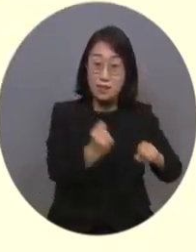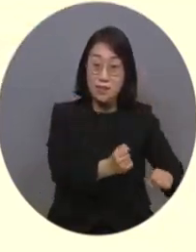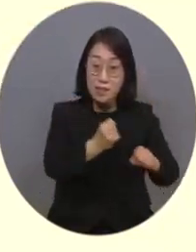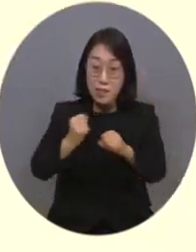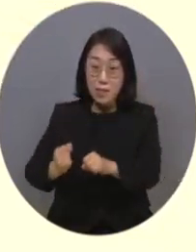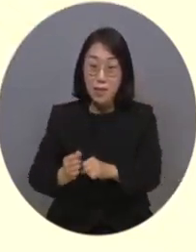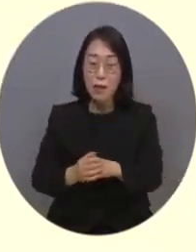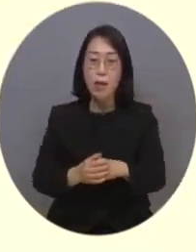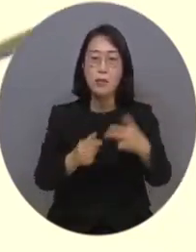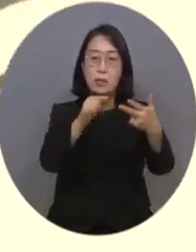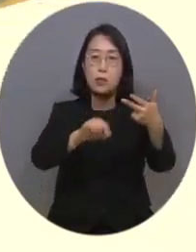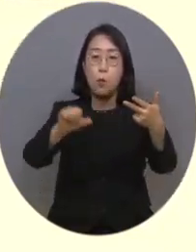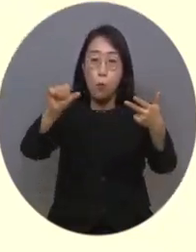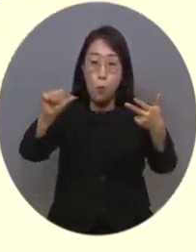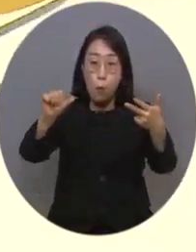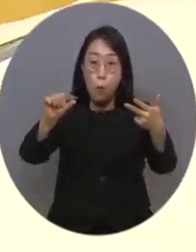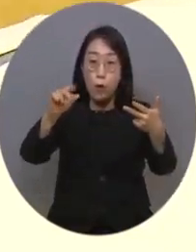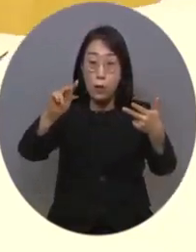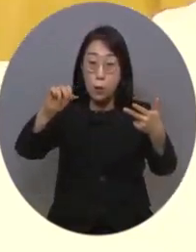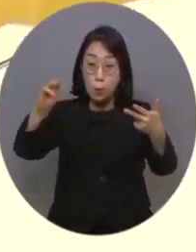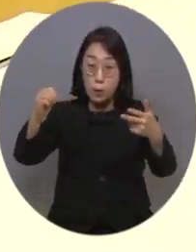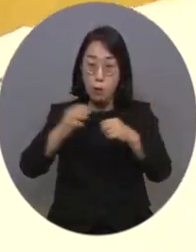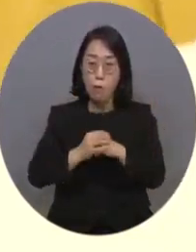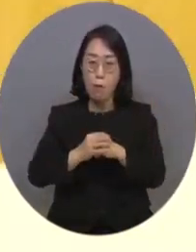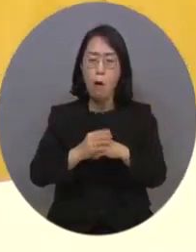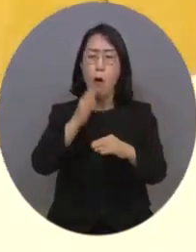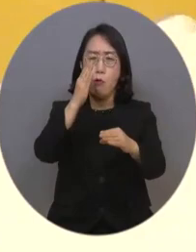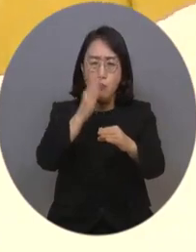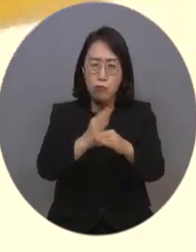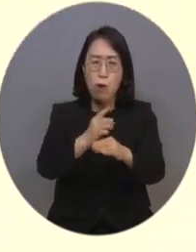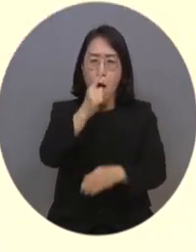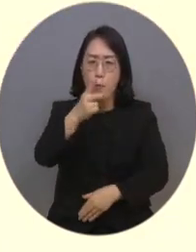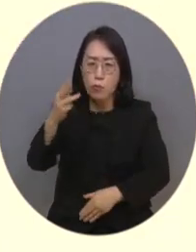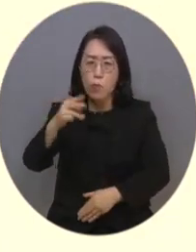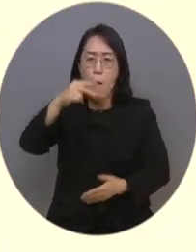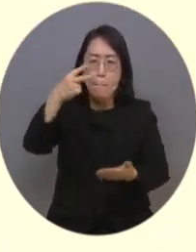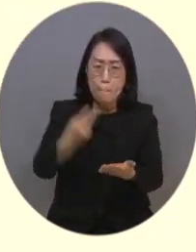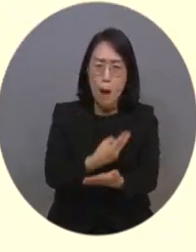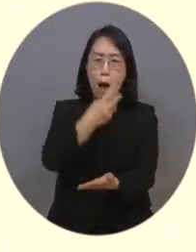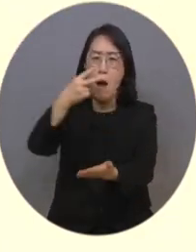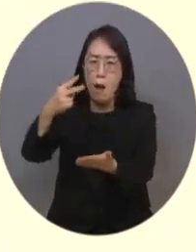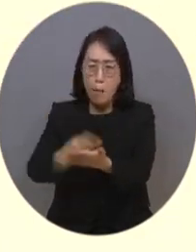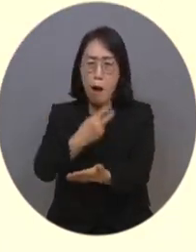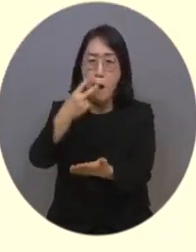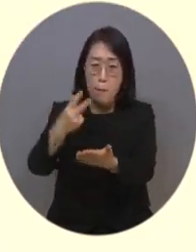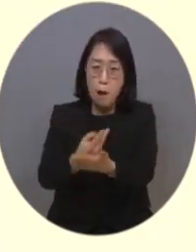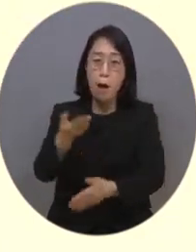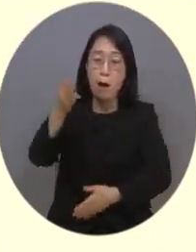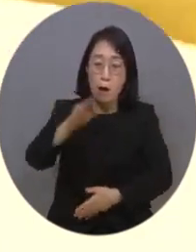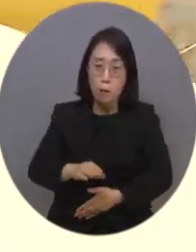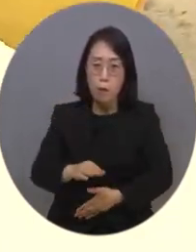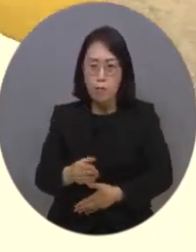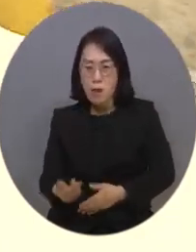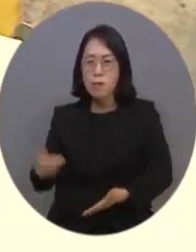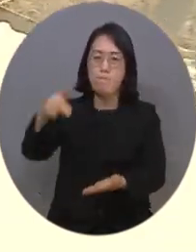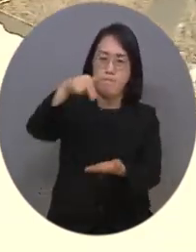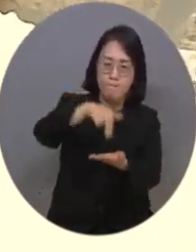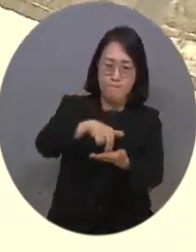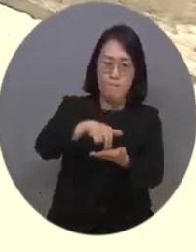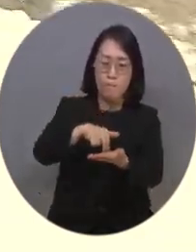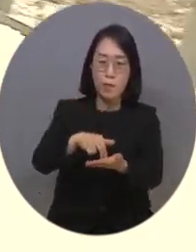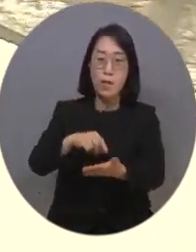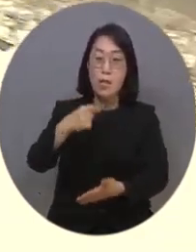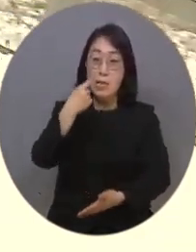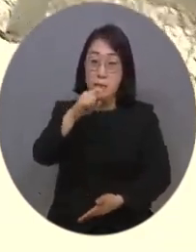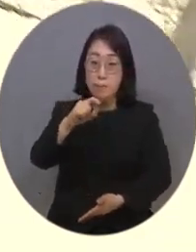중거리 7.5km 좌식에서는 경기 중 3번이나 넘어지는 어려움을 겪었습니다 꿋꿋하게 일어서며